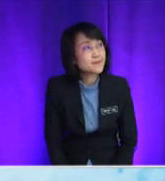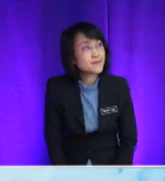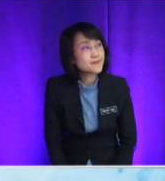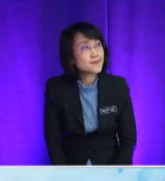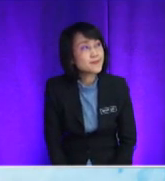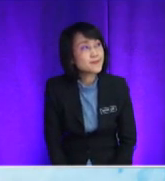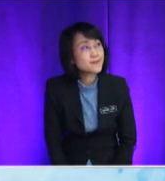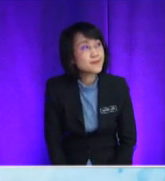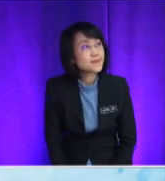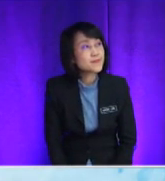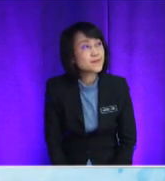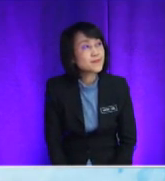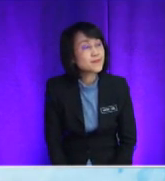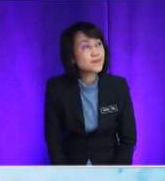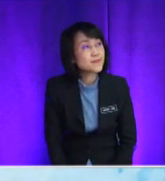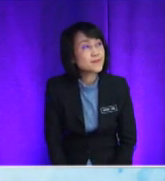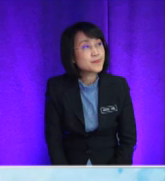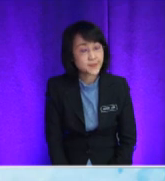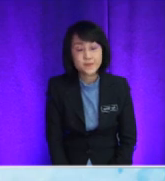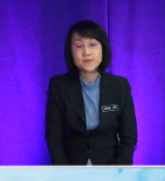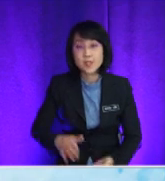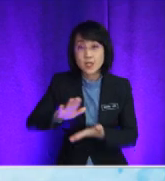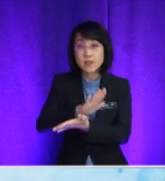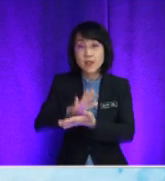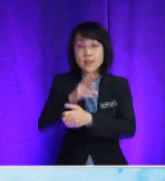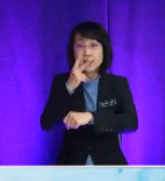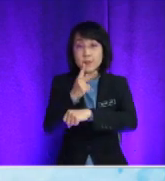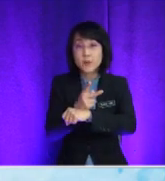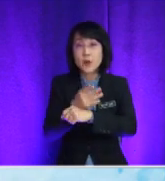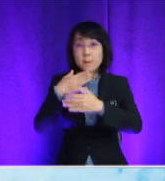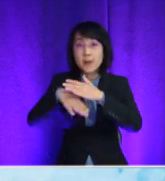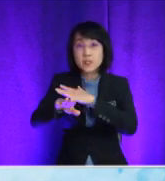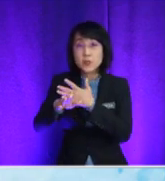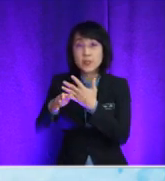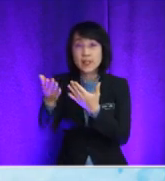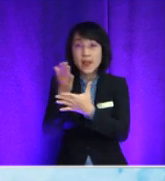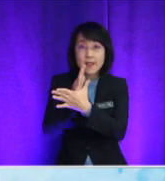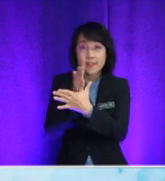masukkan diantara kedua-dua Febri na